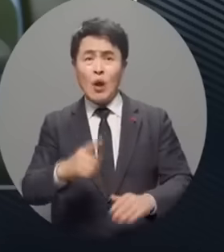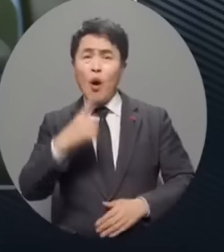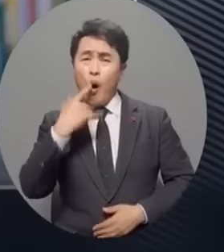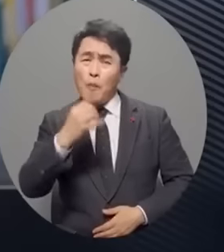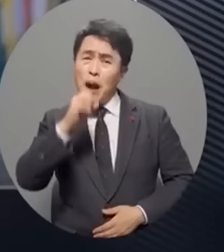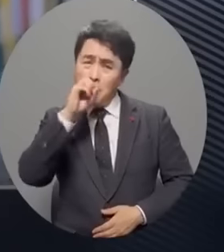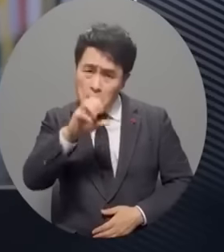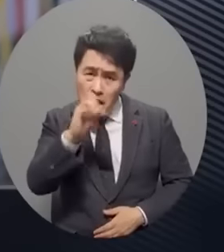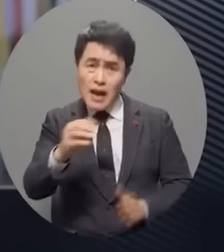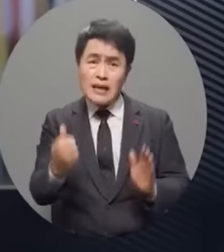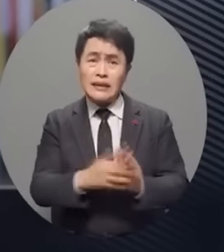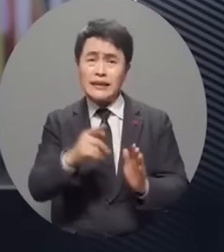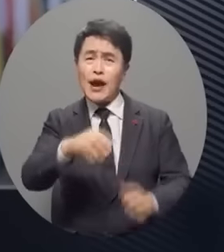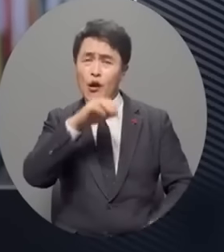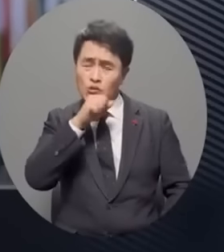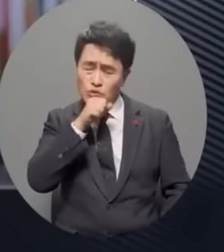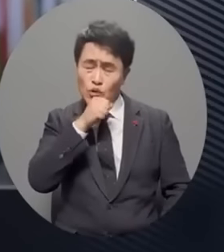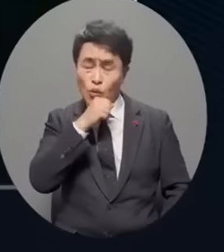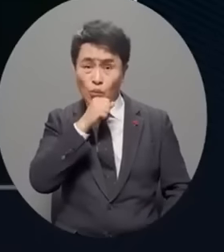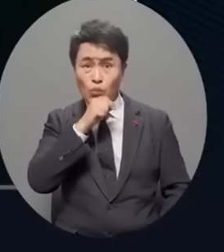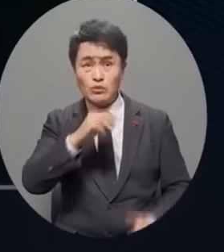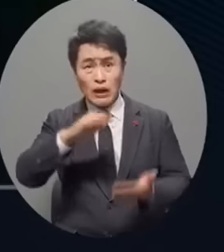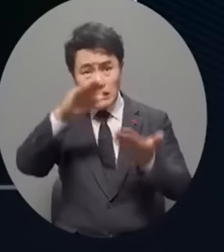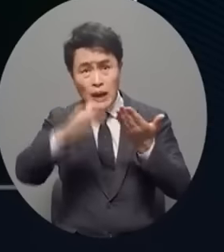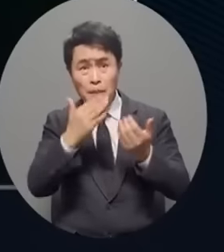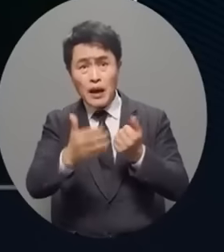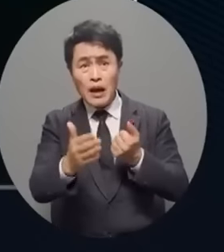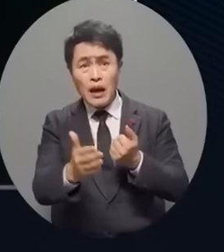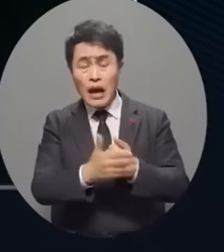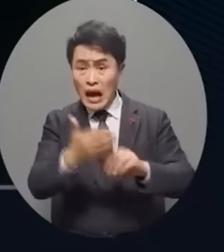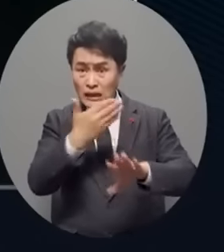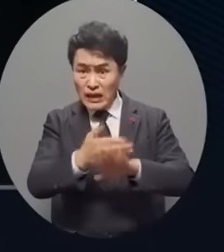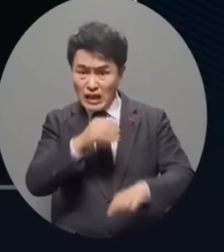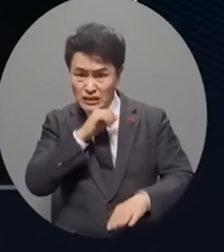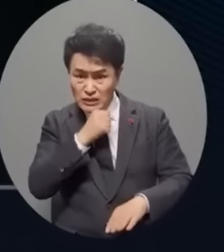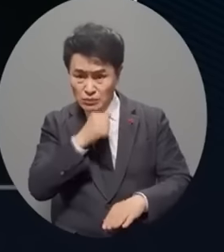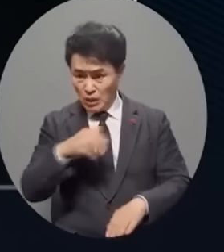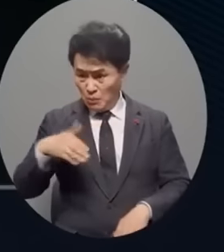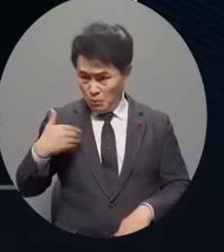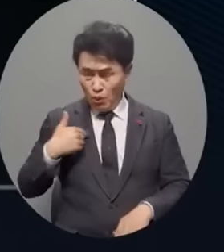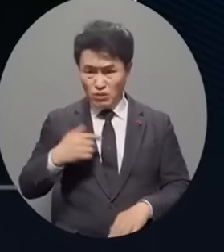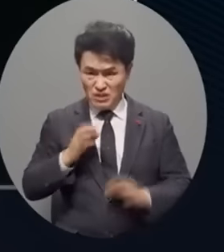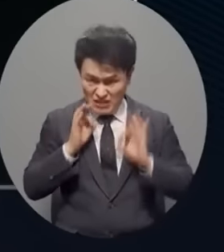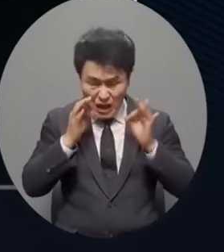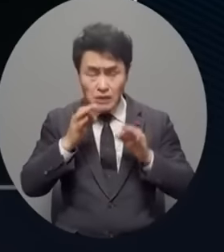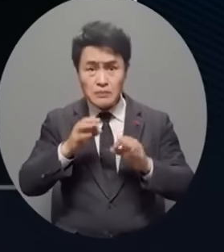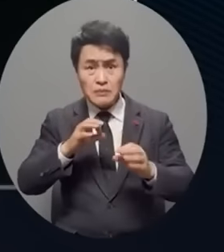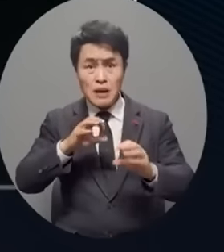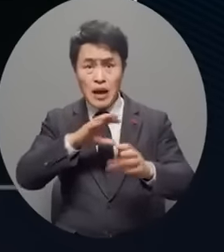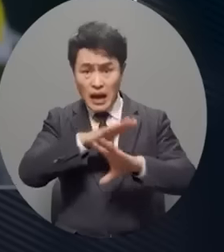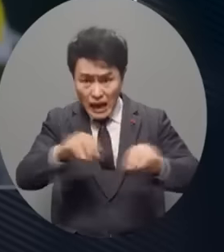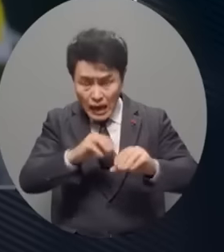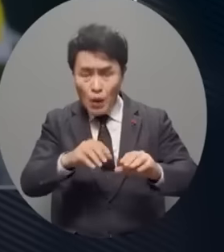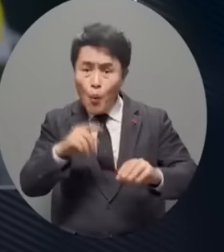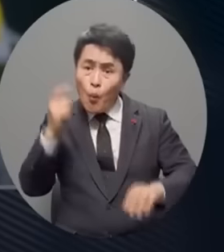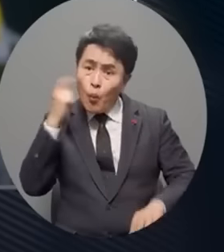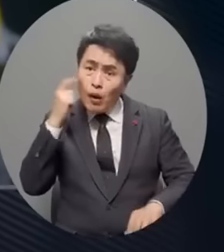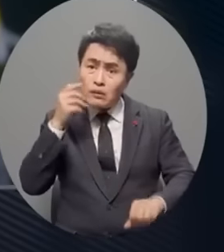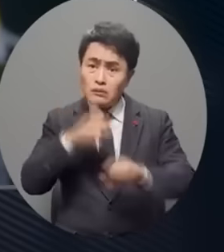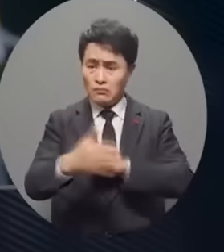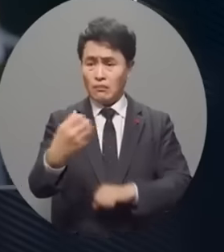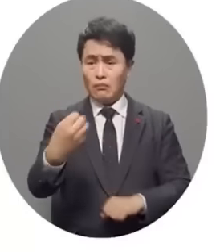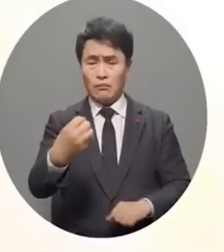얘기했잖아. 그래야 점수 낮게 나온다고. 다른 때는 시험 볼 때 몰라도 다 풀라 그러더니 지금은 왜 그러는 건데.